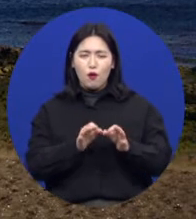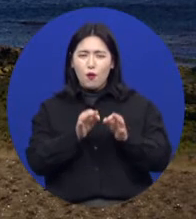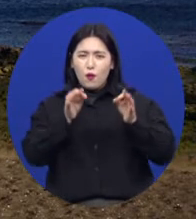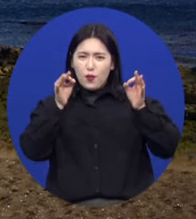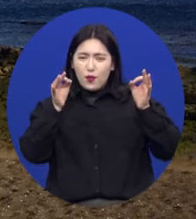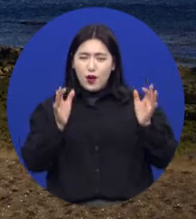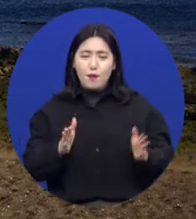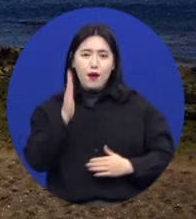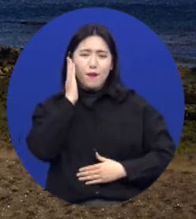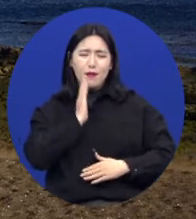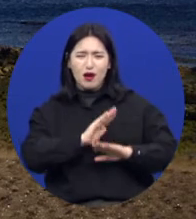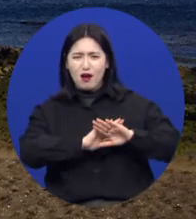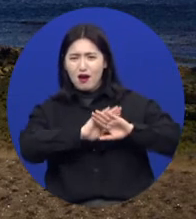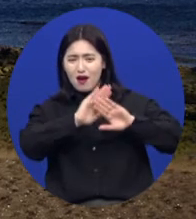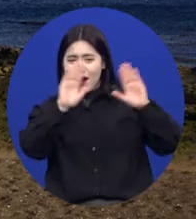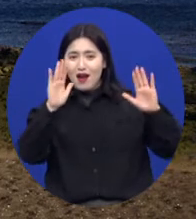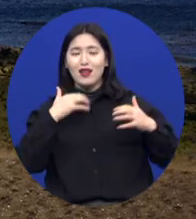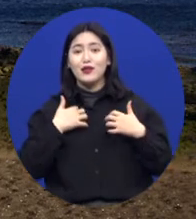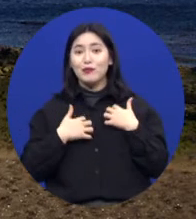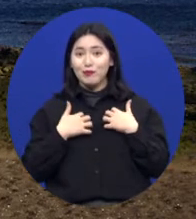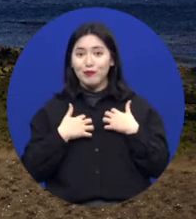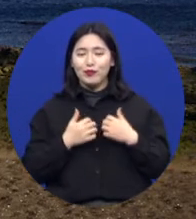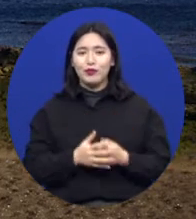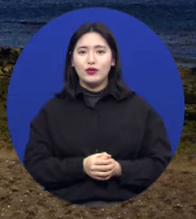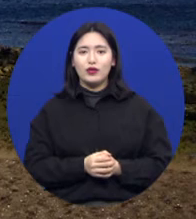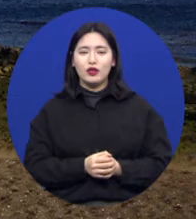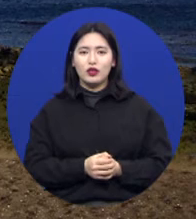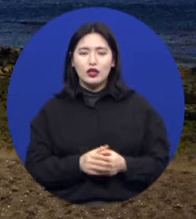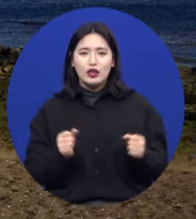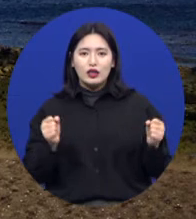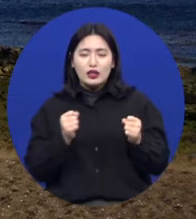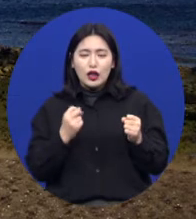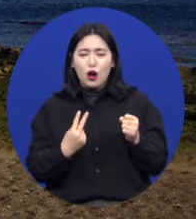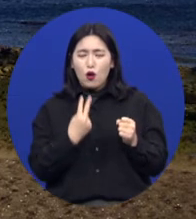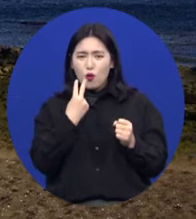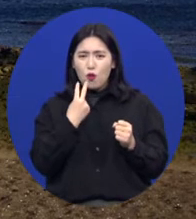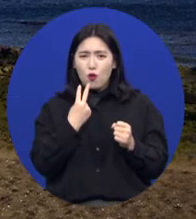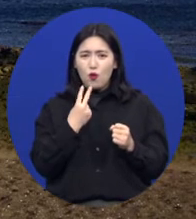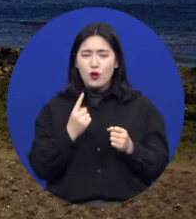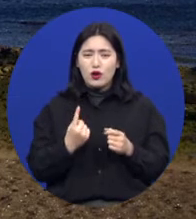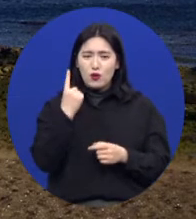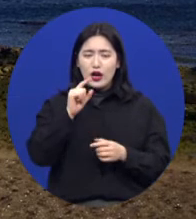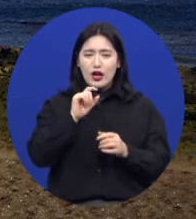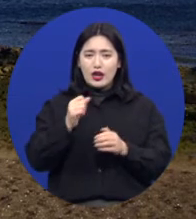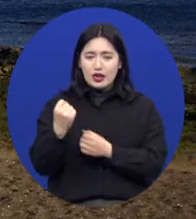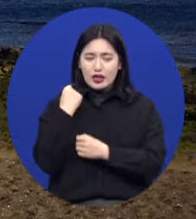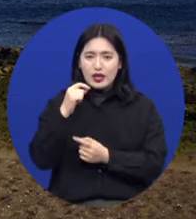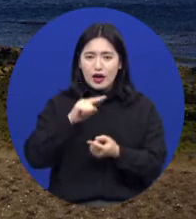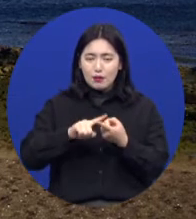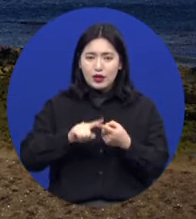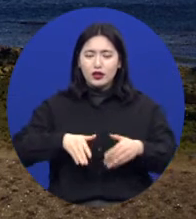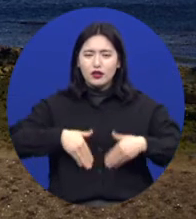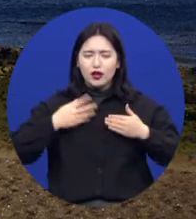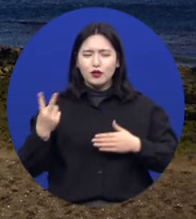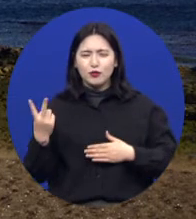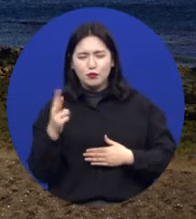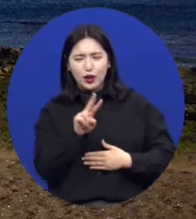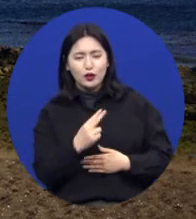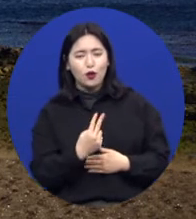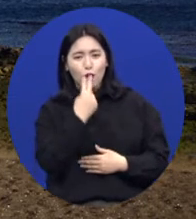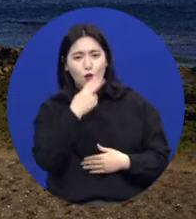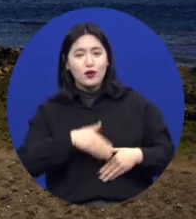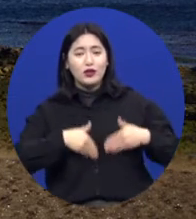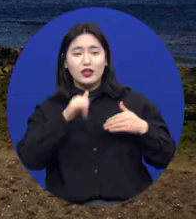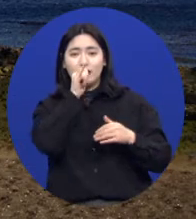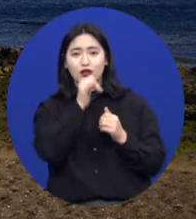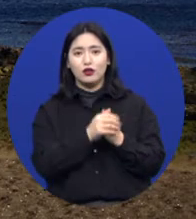오늘 오랜만에 들어 난 파란 하늘이 참 반가웠는데요 차가운 대륙고기압이 따뜻한 성질로 바뀌면서 공개도 한결